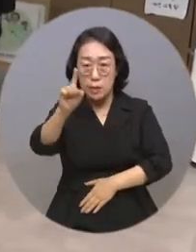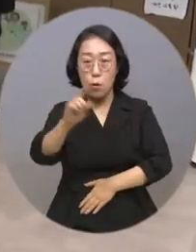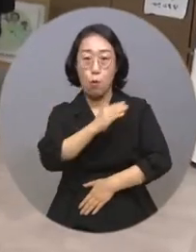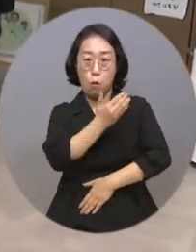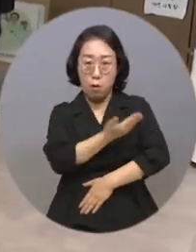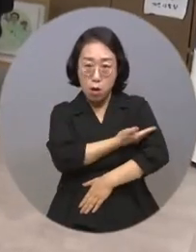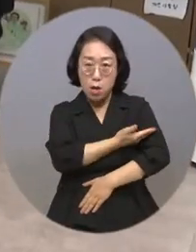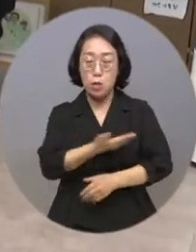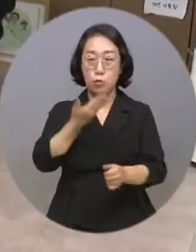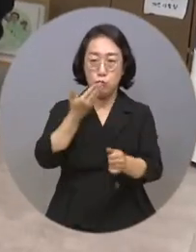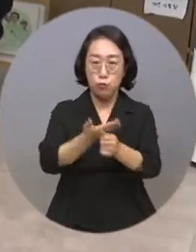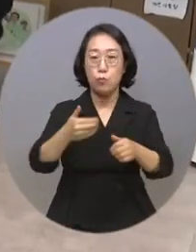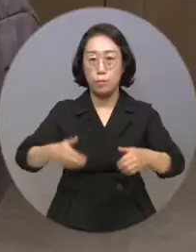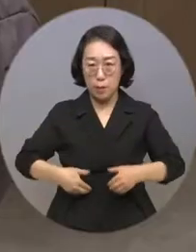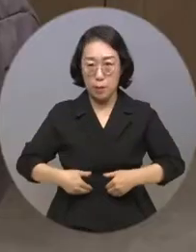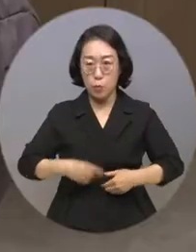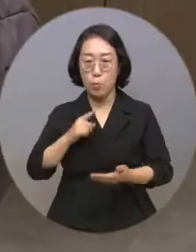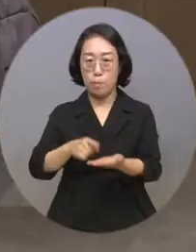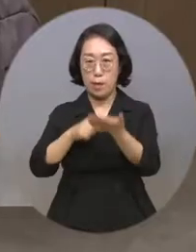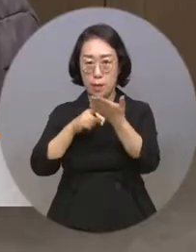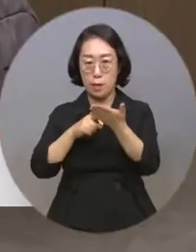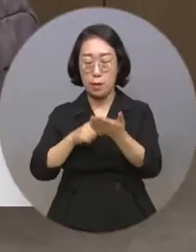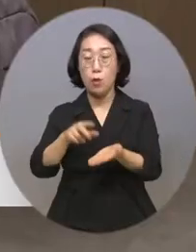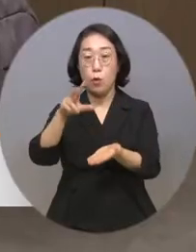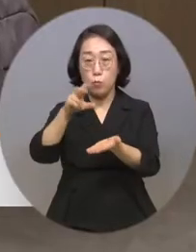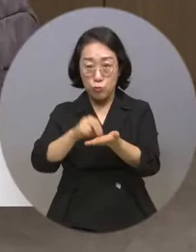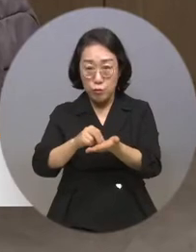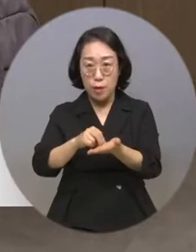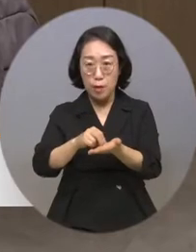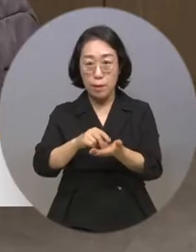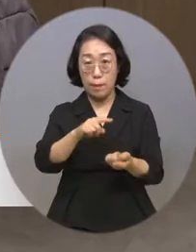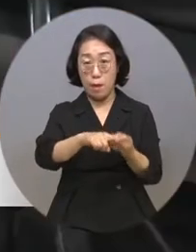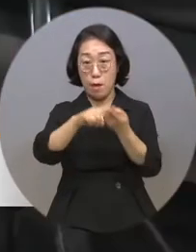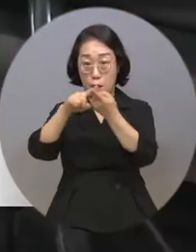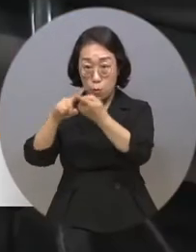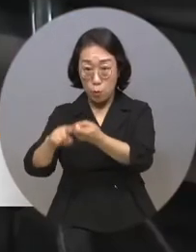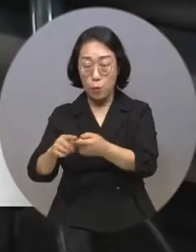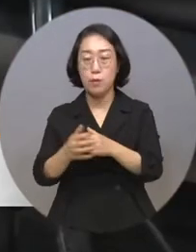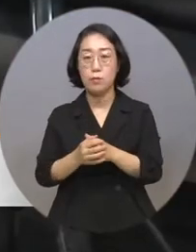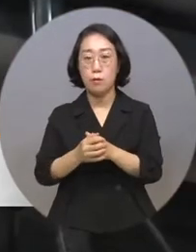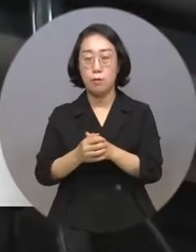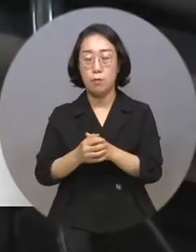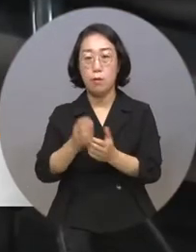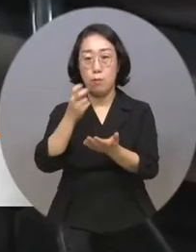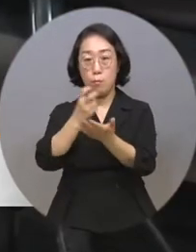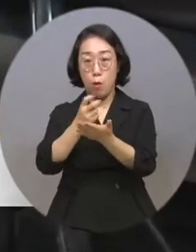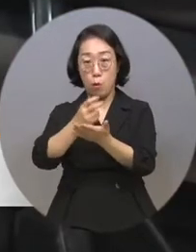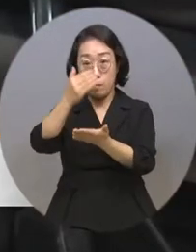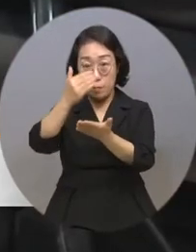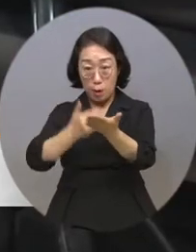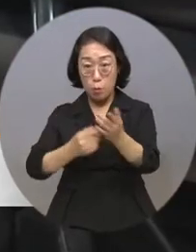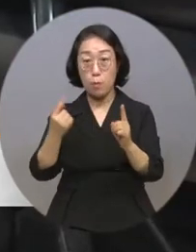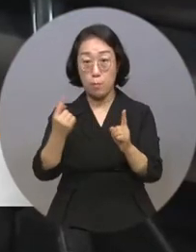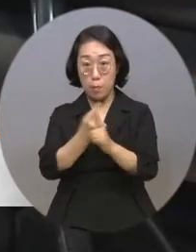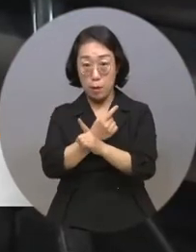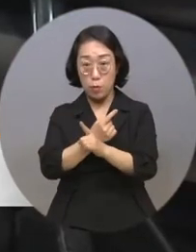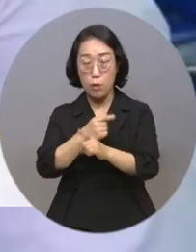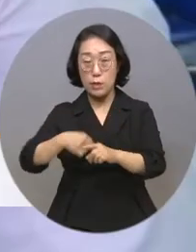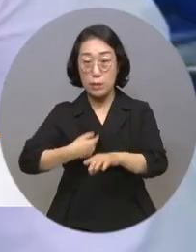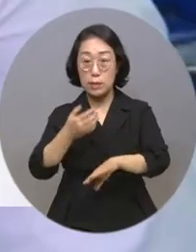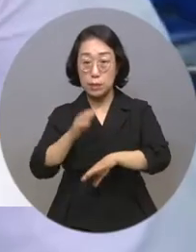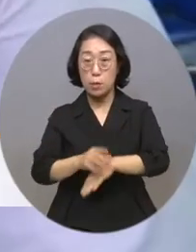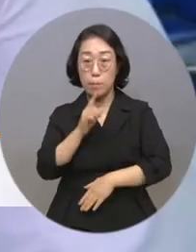요구가 제기되어 왔습니다 해당 문제를 반영해 이번 개정안에서는 장애인 근로자가 보조 음악 기기를 신청하는